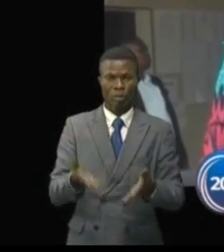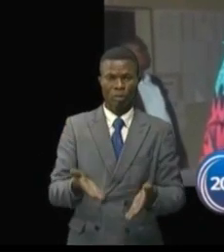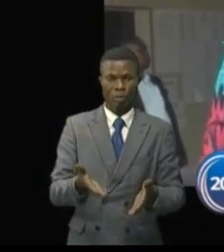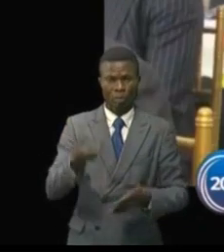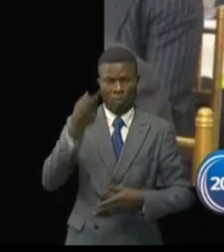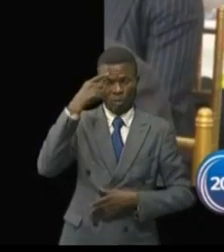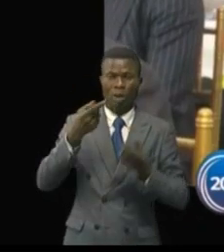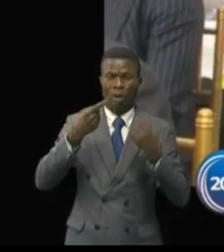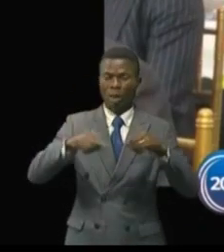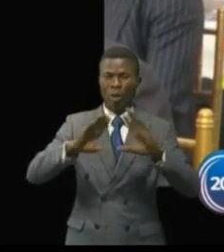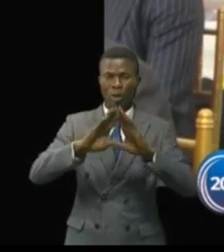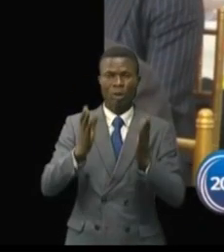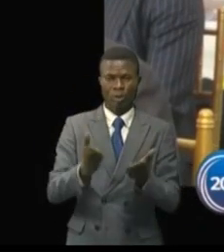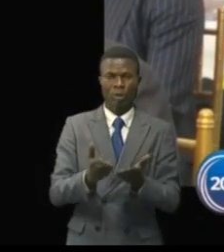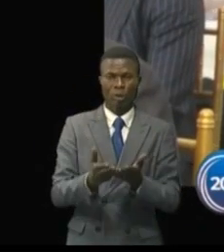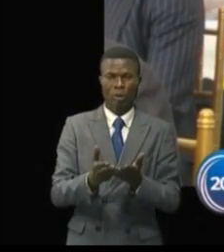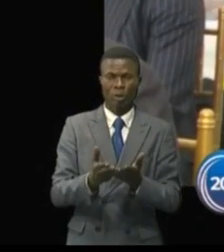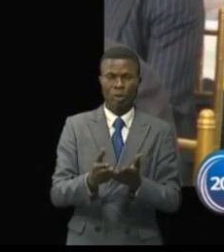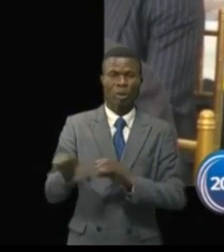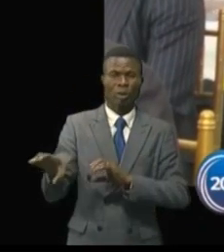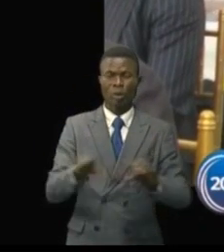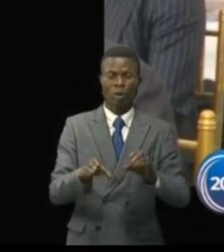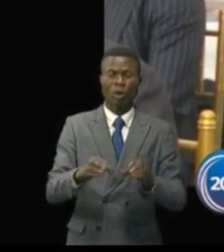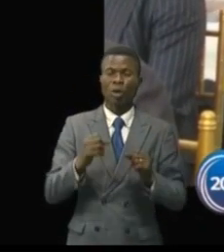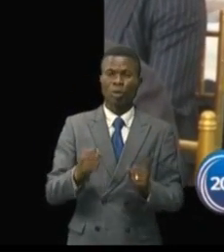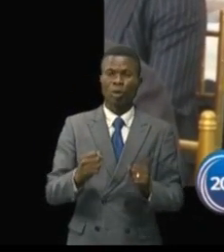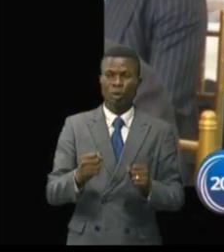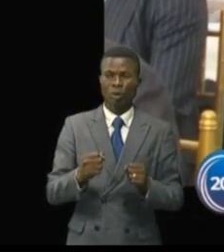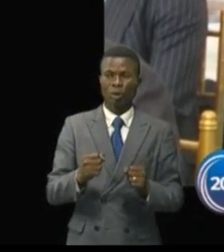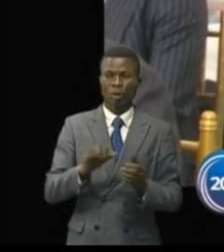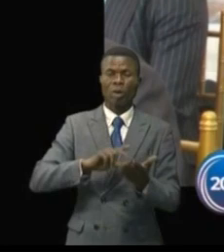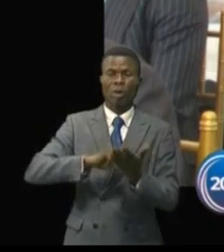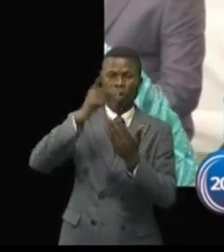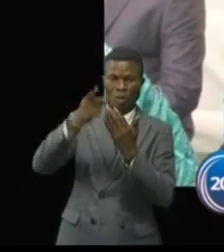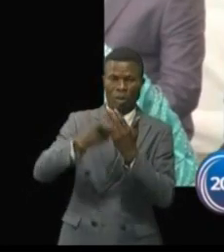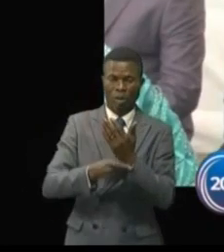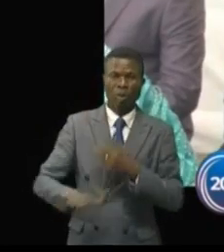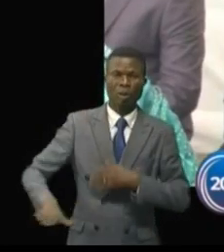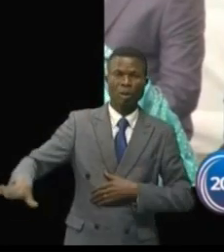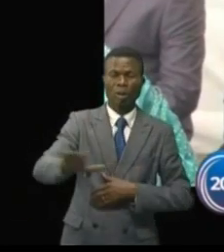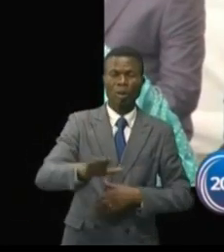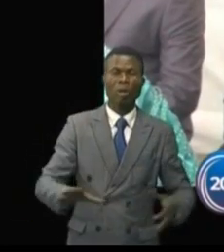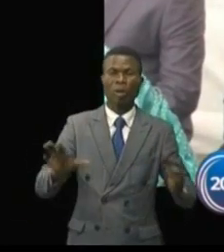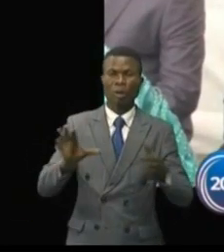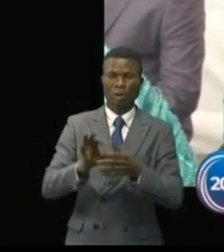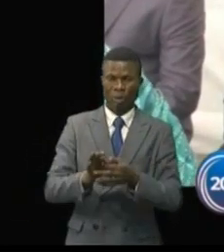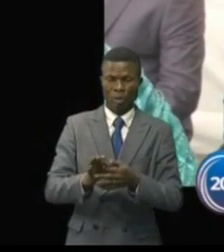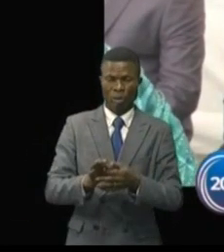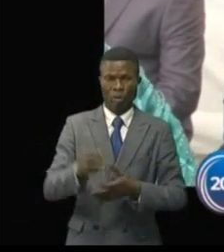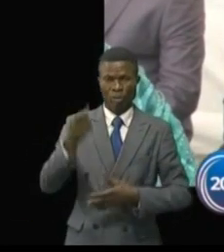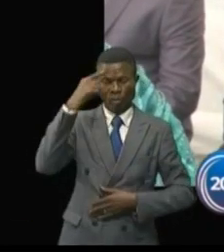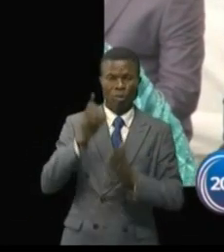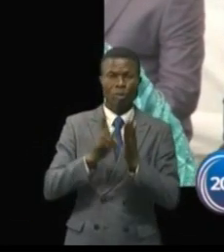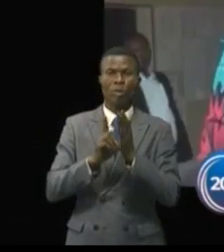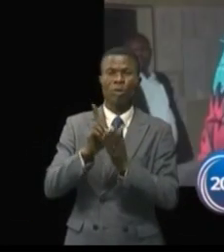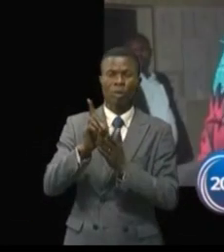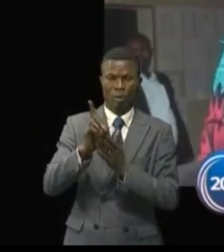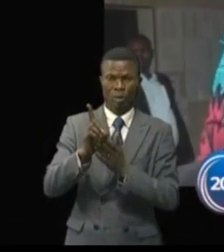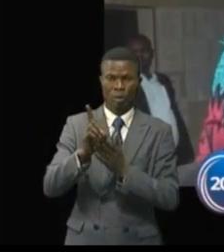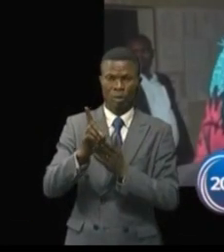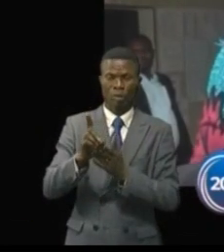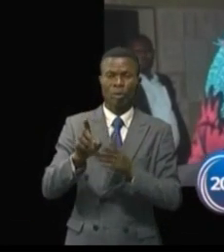remercier particulièrement et vivement le programme des Nations Unies pour le développement